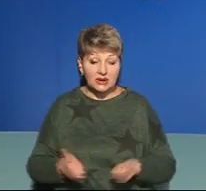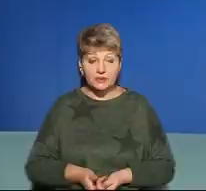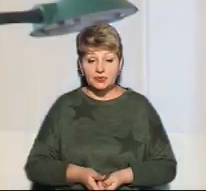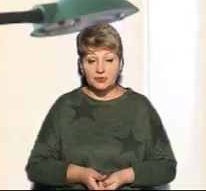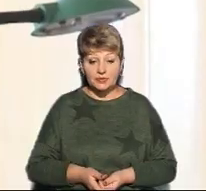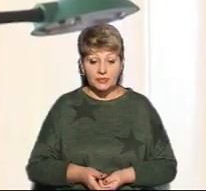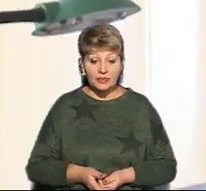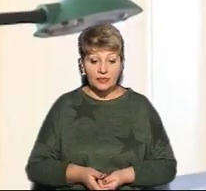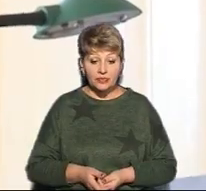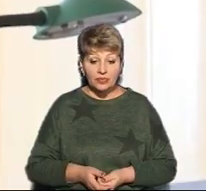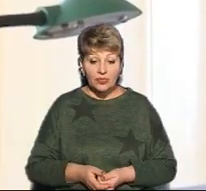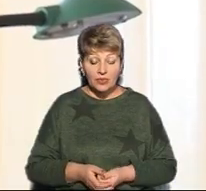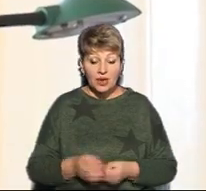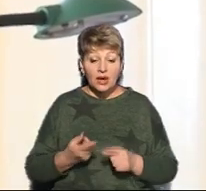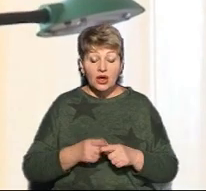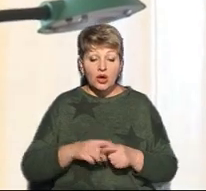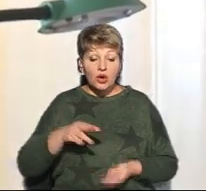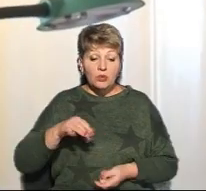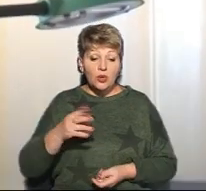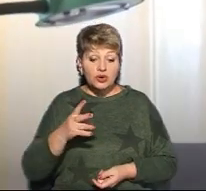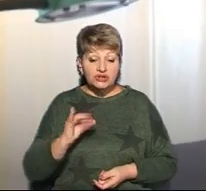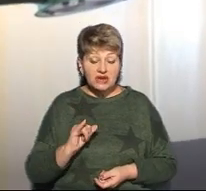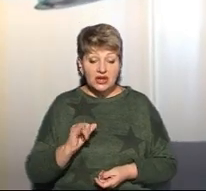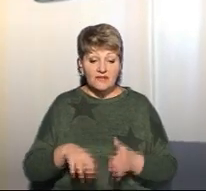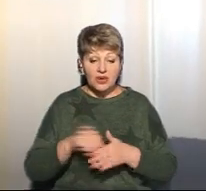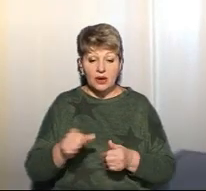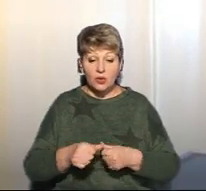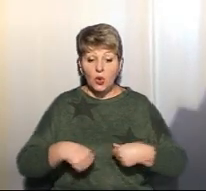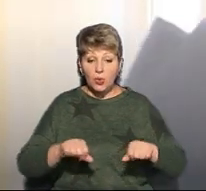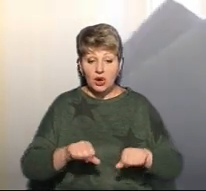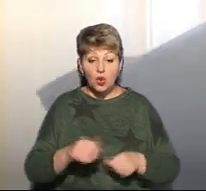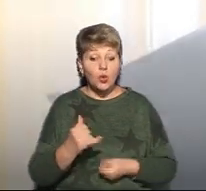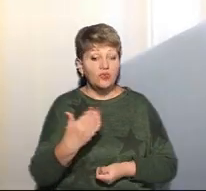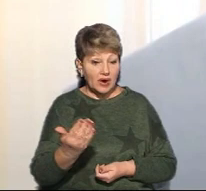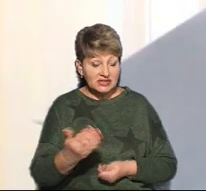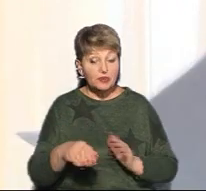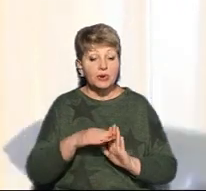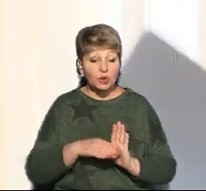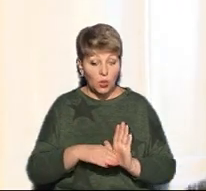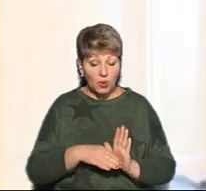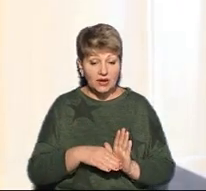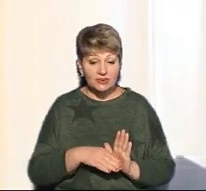з'ясовувала. Мошнівська сільська територіальна виборча комісія, у вас в протоколі